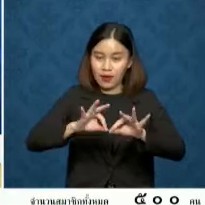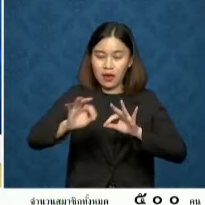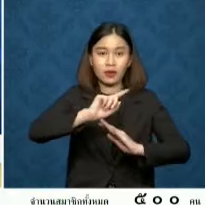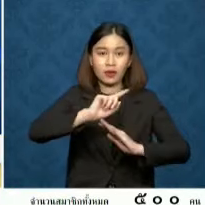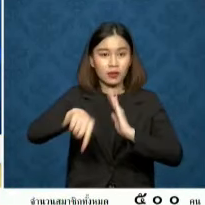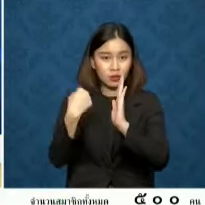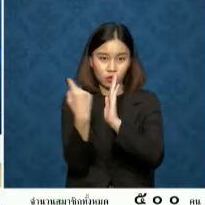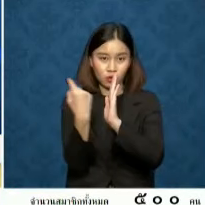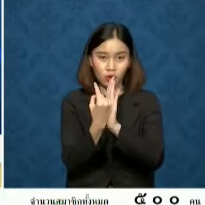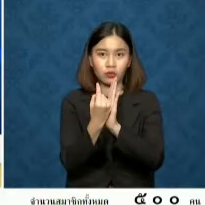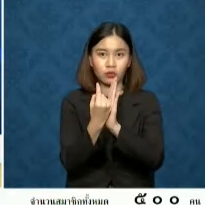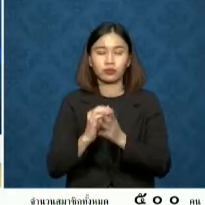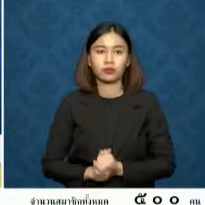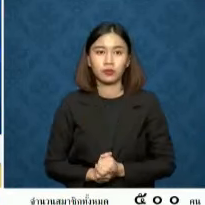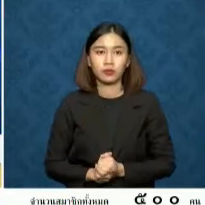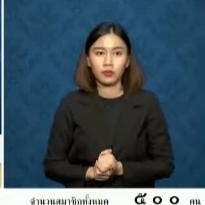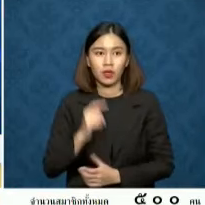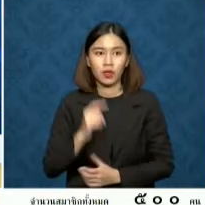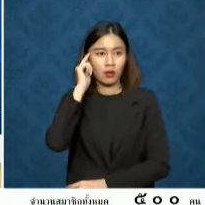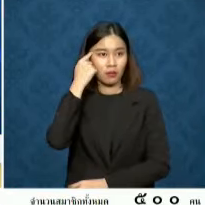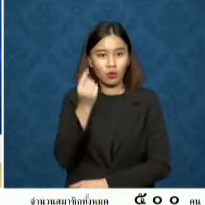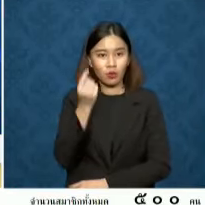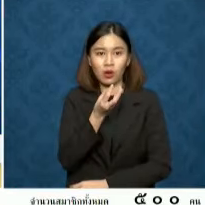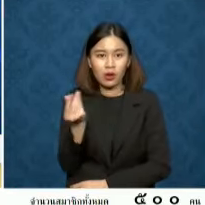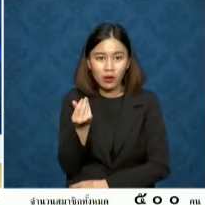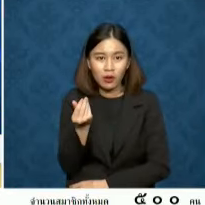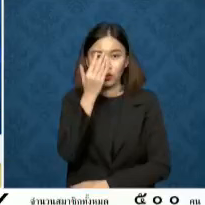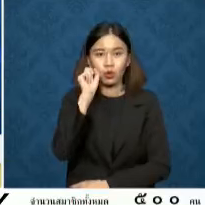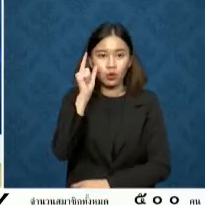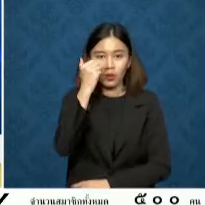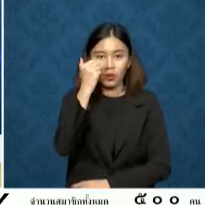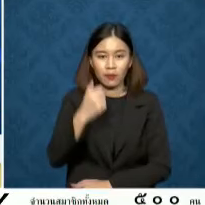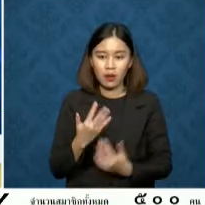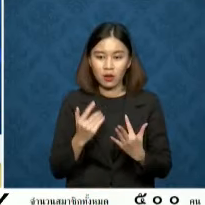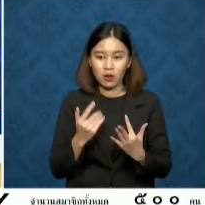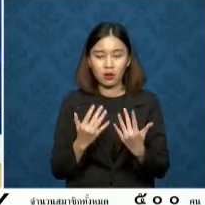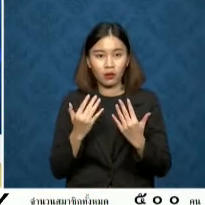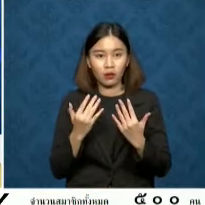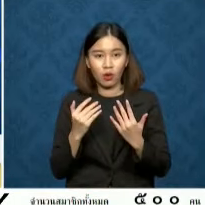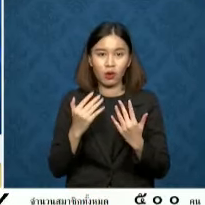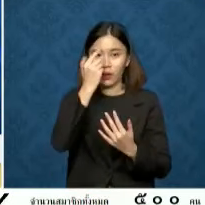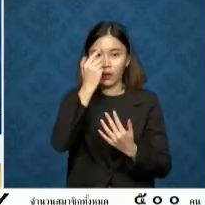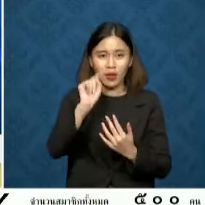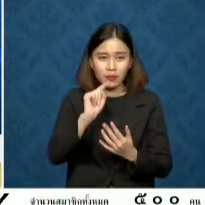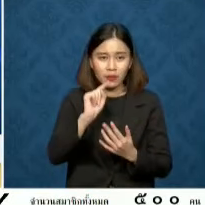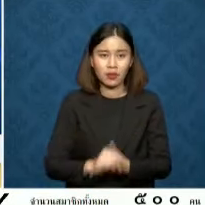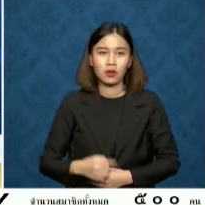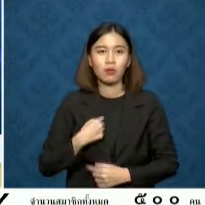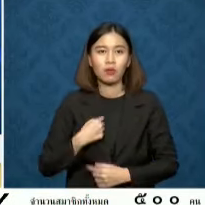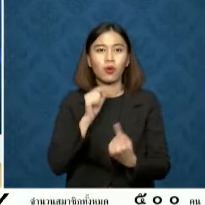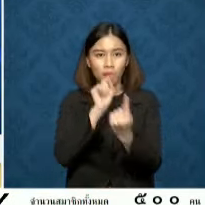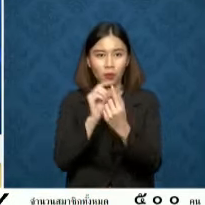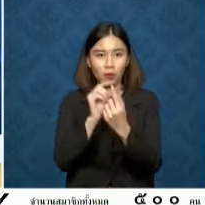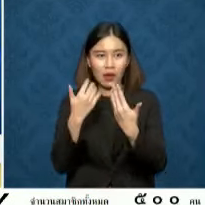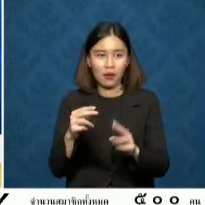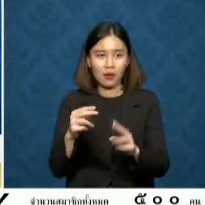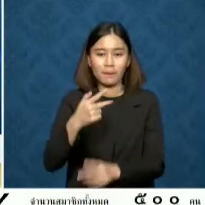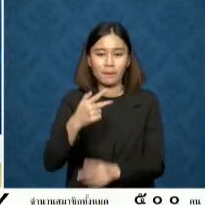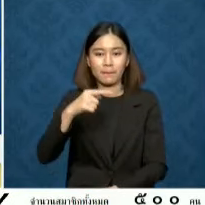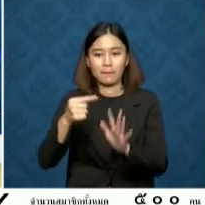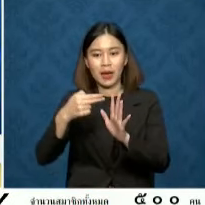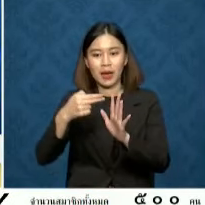งไม่รู้ว่าเร่งรีบแถลงบนเรือแทนที่จะรอถึงฝั่งก่อนจะเรียกปลาหี่หรือเปล่านะครับแต่ที่รู้แน่ๆก็คือผมเจอแล้วครับปลาหี่ตัวเริ่มเลย